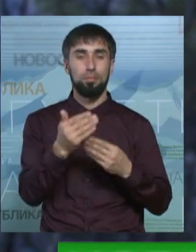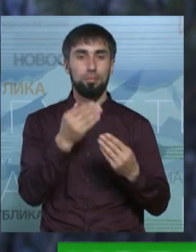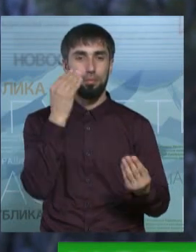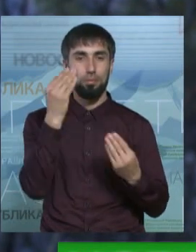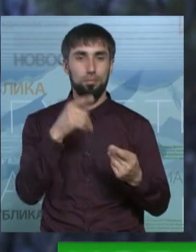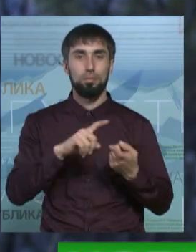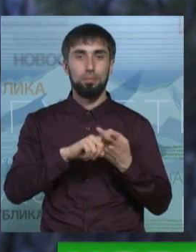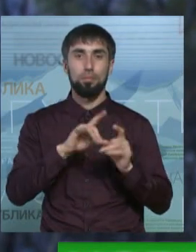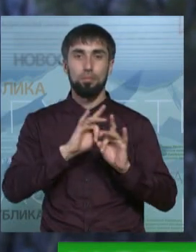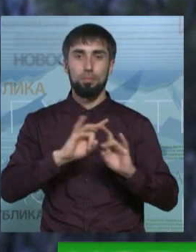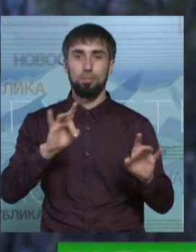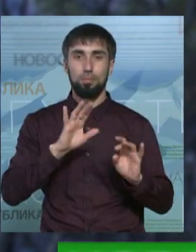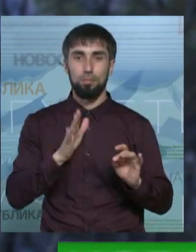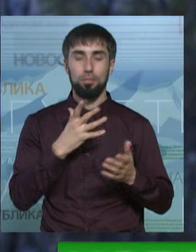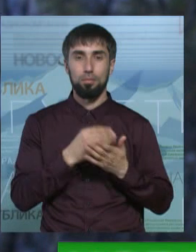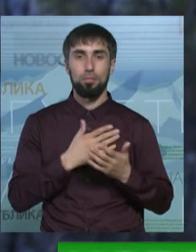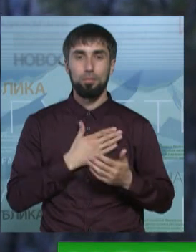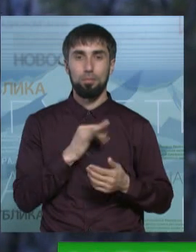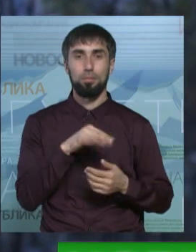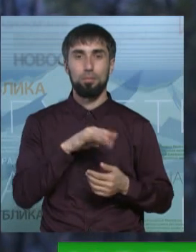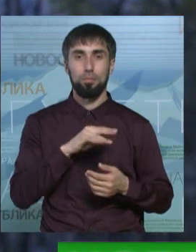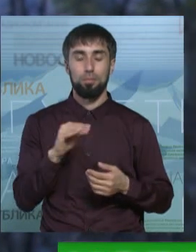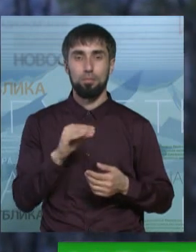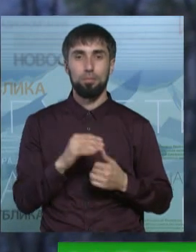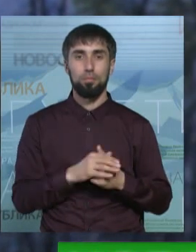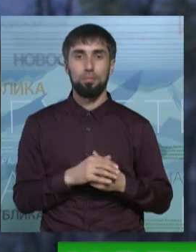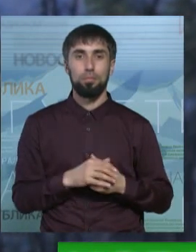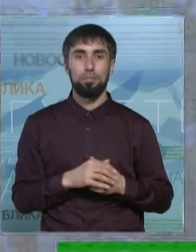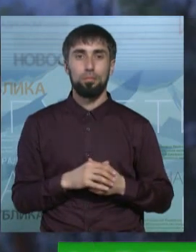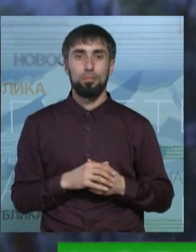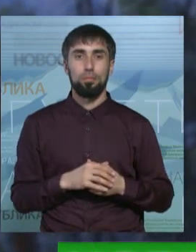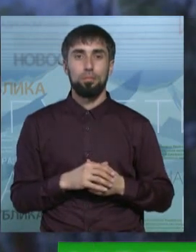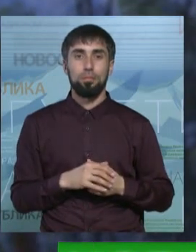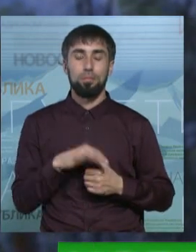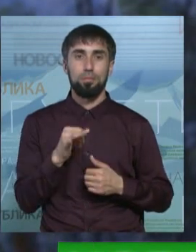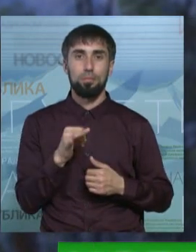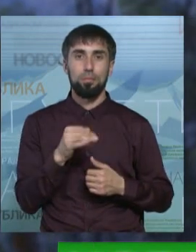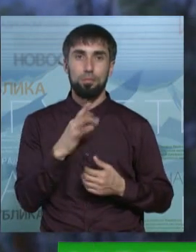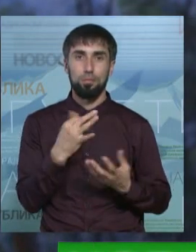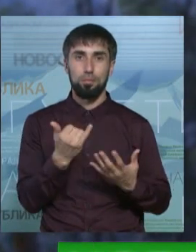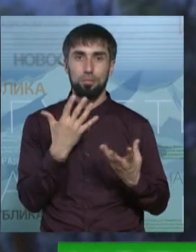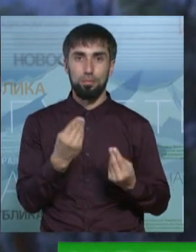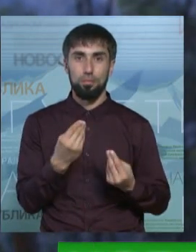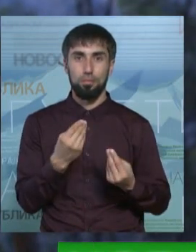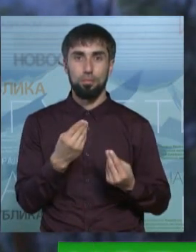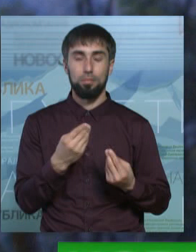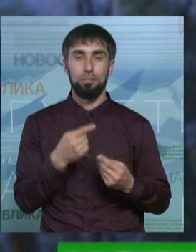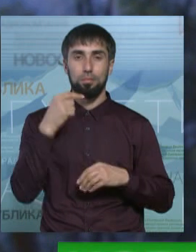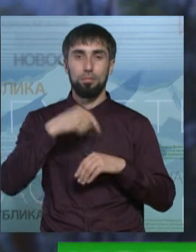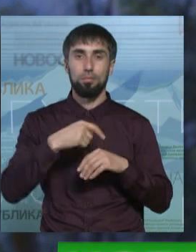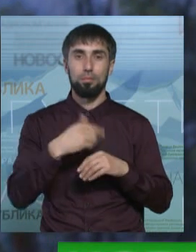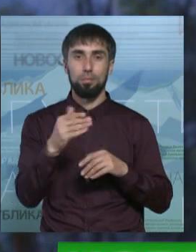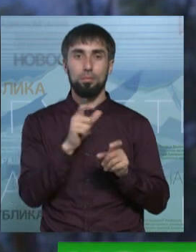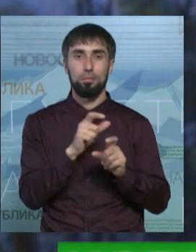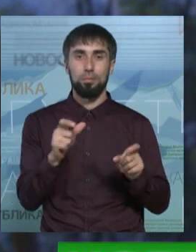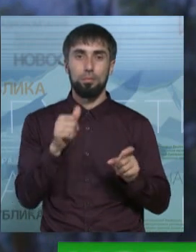нашей республике, о нашем имидже, так сказать, распространяют наш имидж. И по сегодняшним ощущениям этих людей, да,